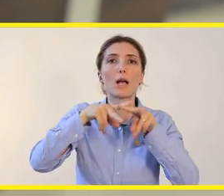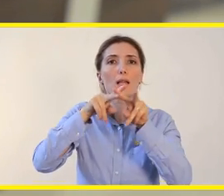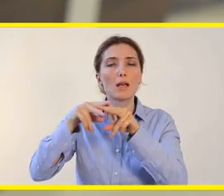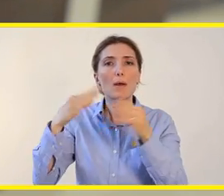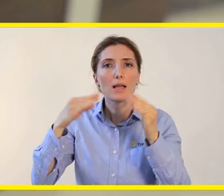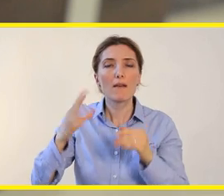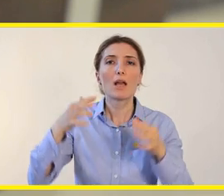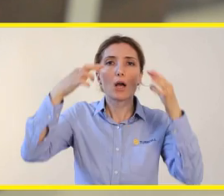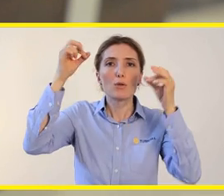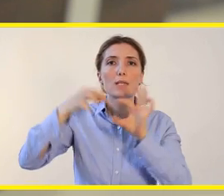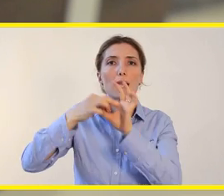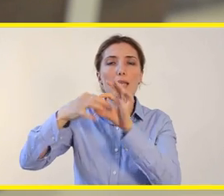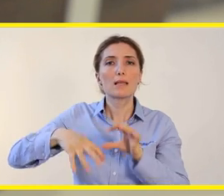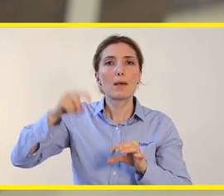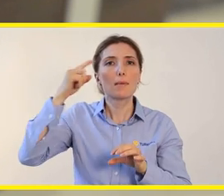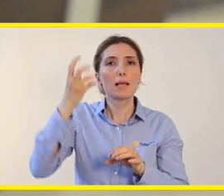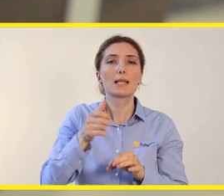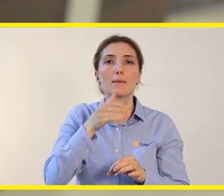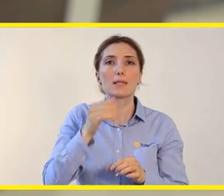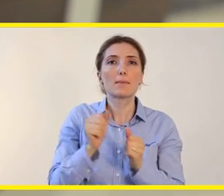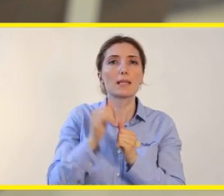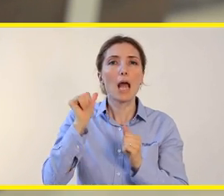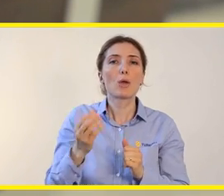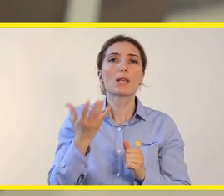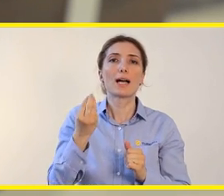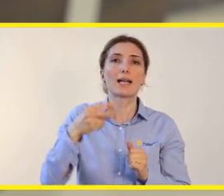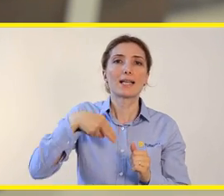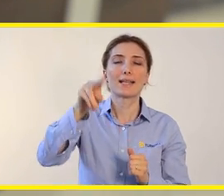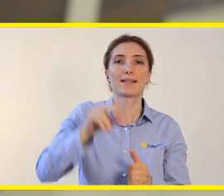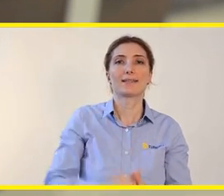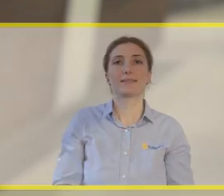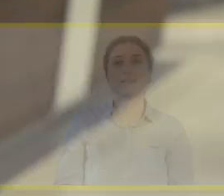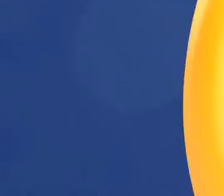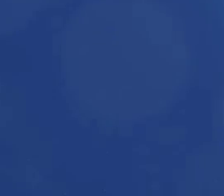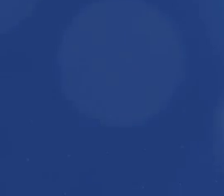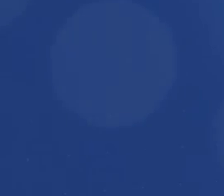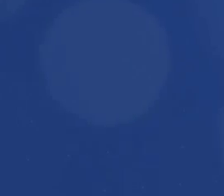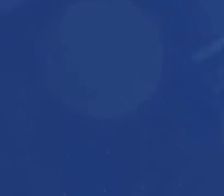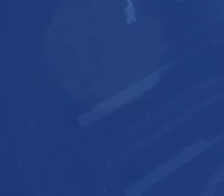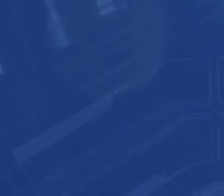turkcell.com.tr'den ve Turkcell İletişim Merkezlerine ulaşabilirsiniz. Birlikte her gün daha iyi.